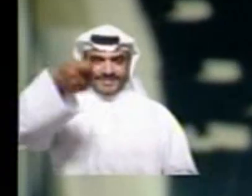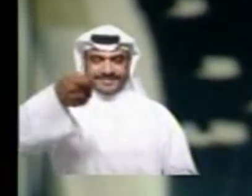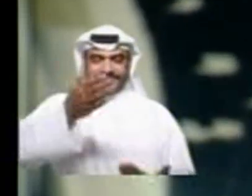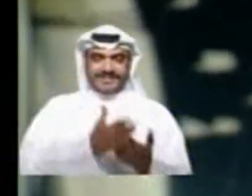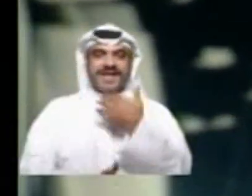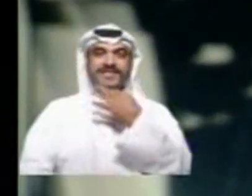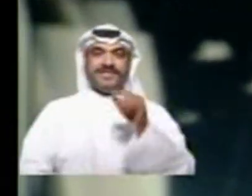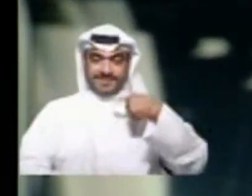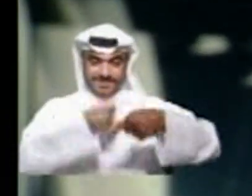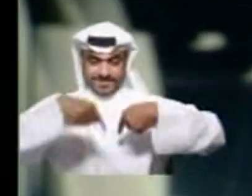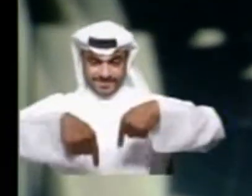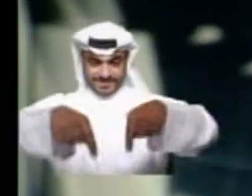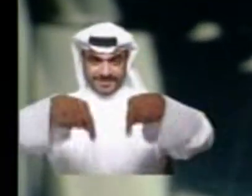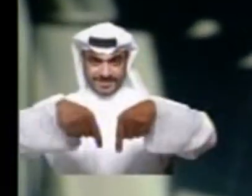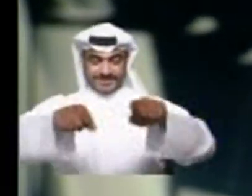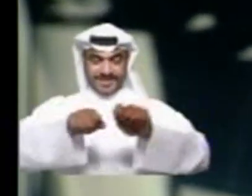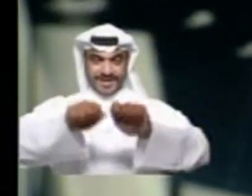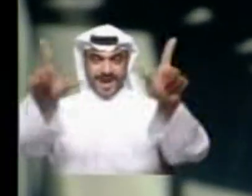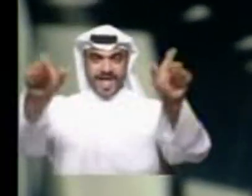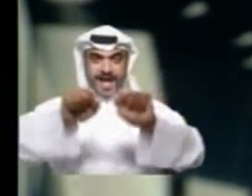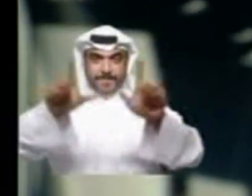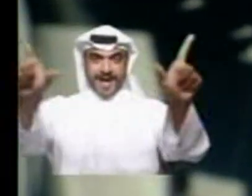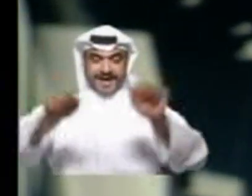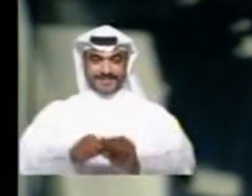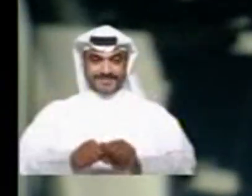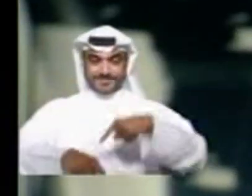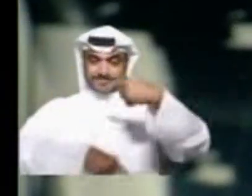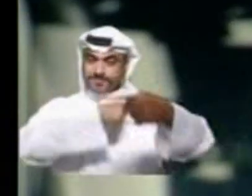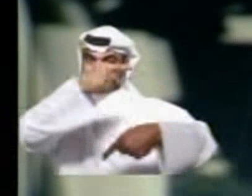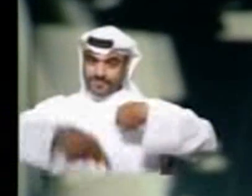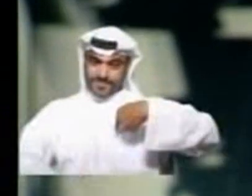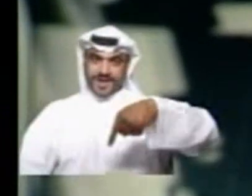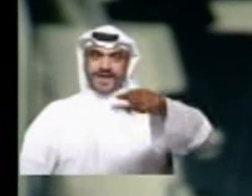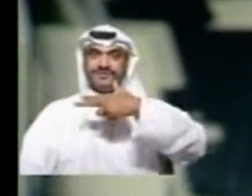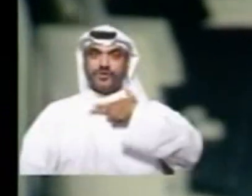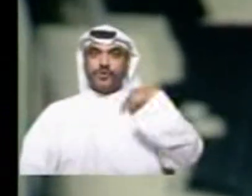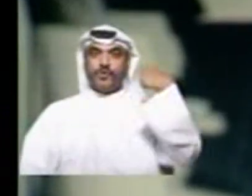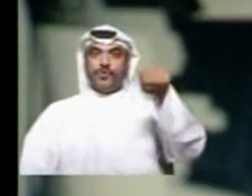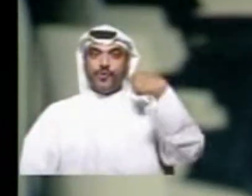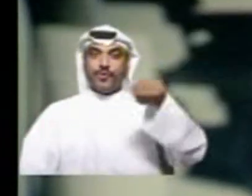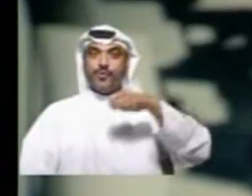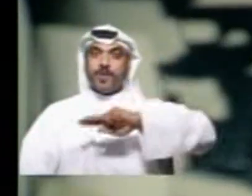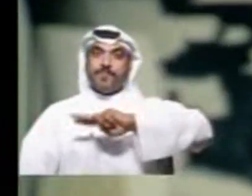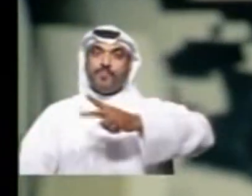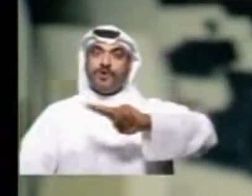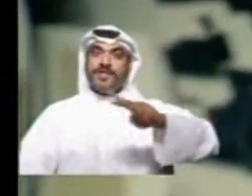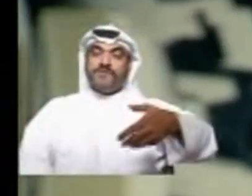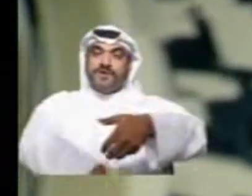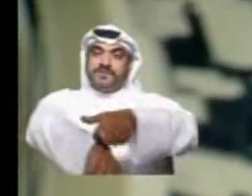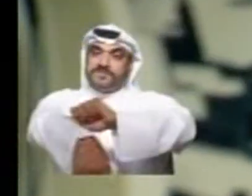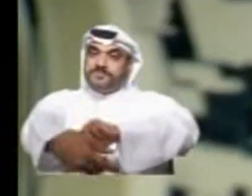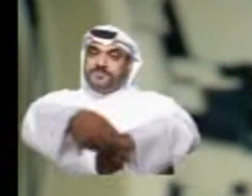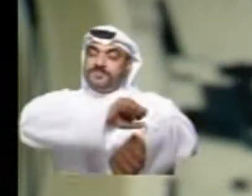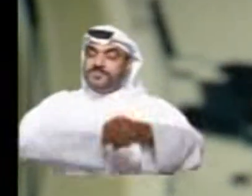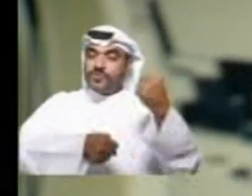لا زلنا في هذه النشرة، حيث تواصل الجهات المعنية جهودها في سبيل